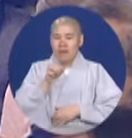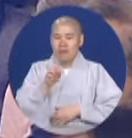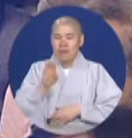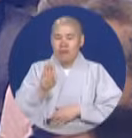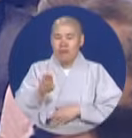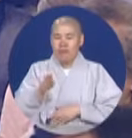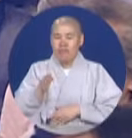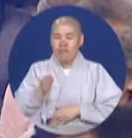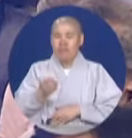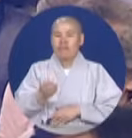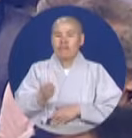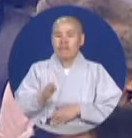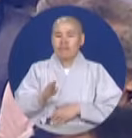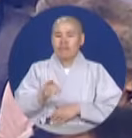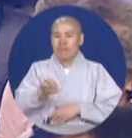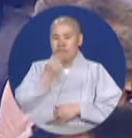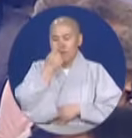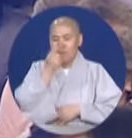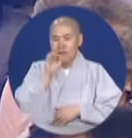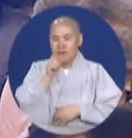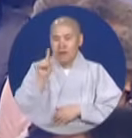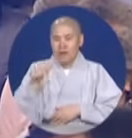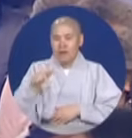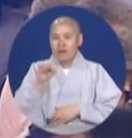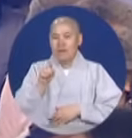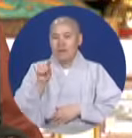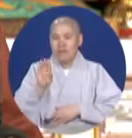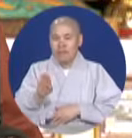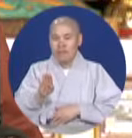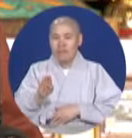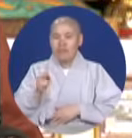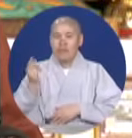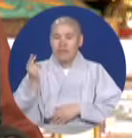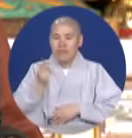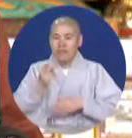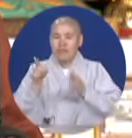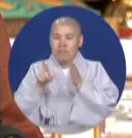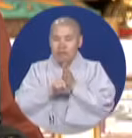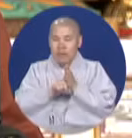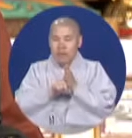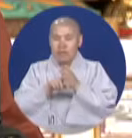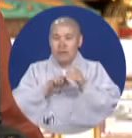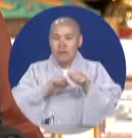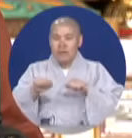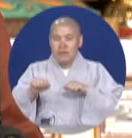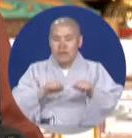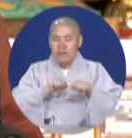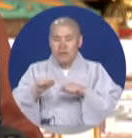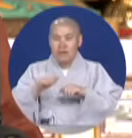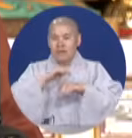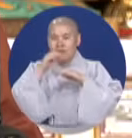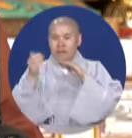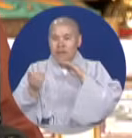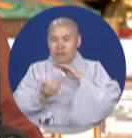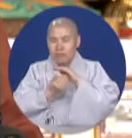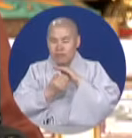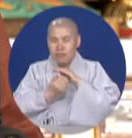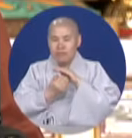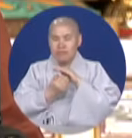학업. 또 이걸 잘 믿고 실천하고